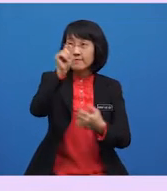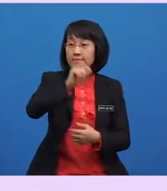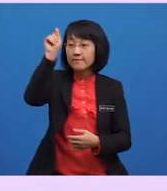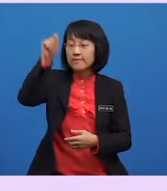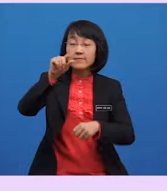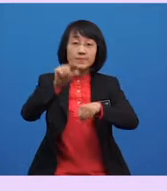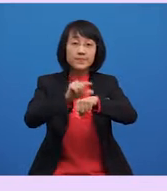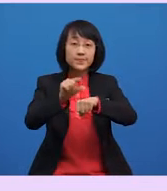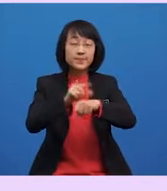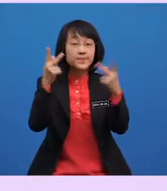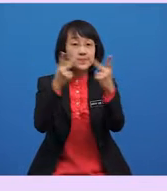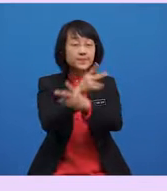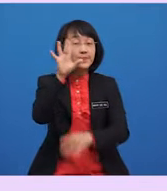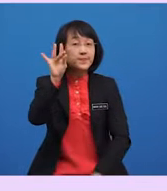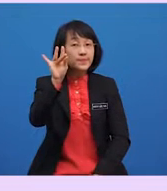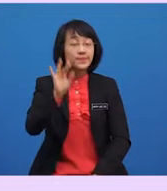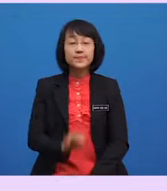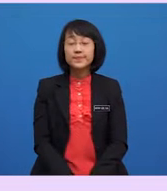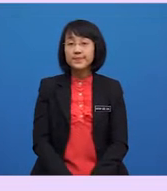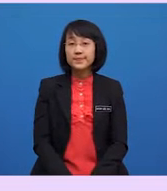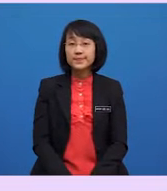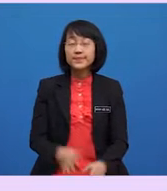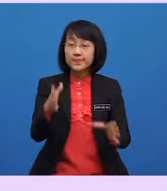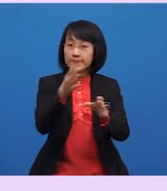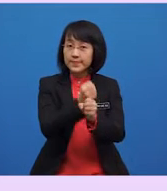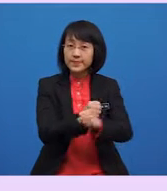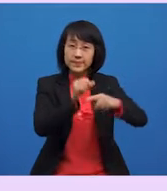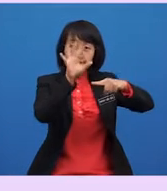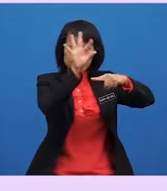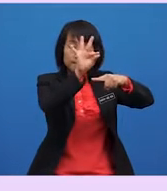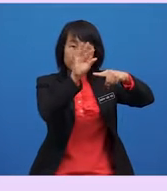sifir 8, kamu mendapat